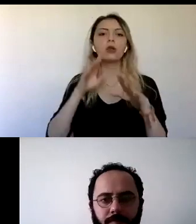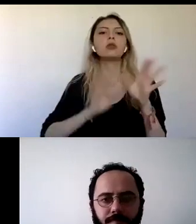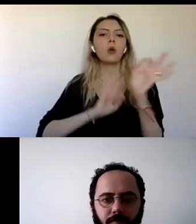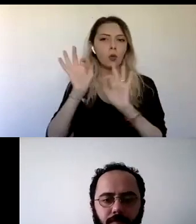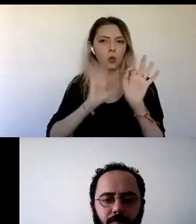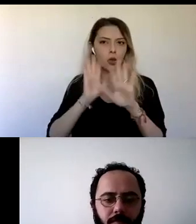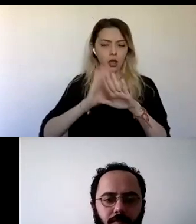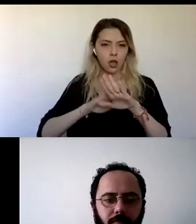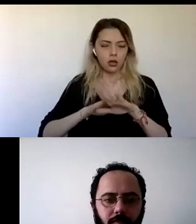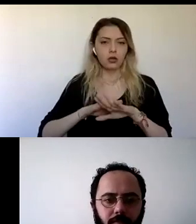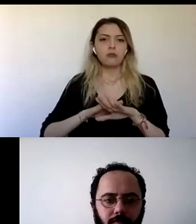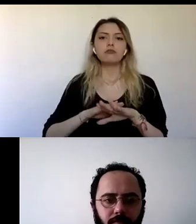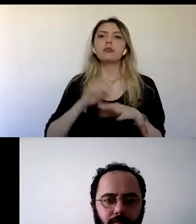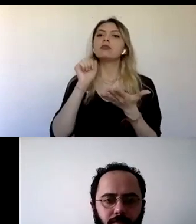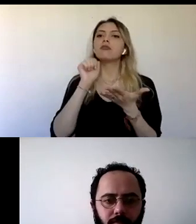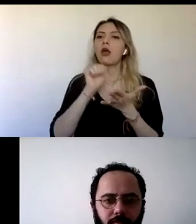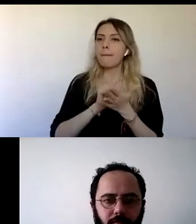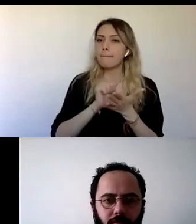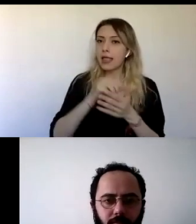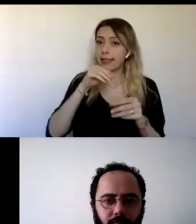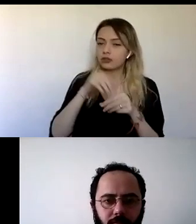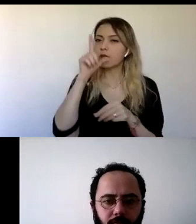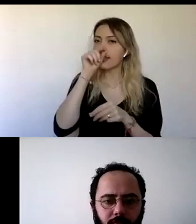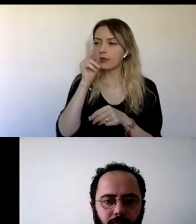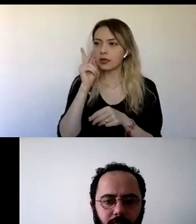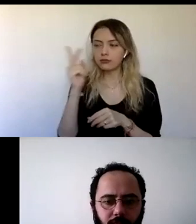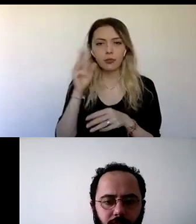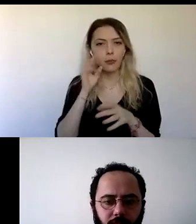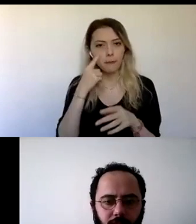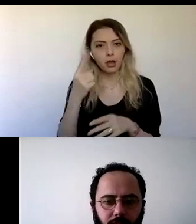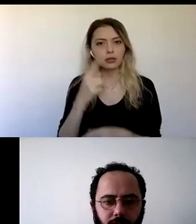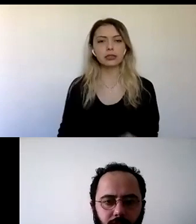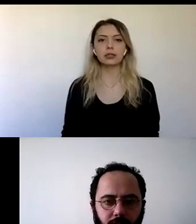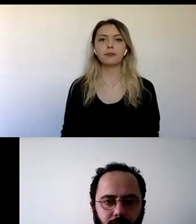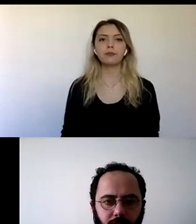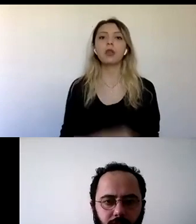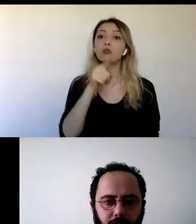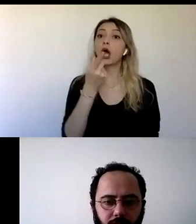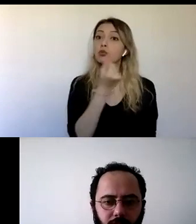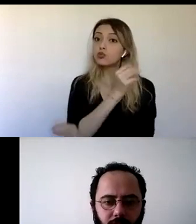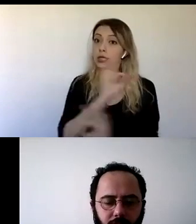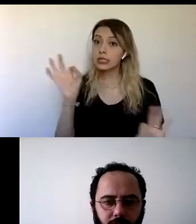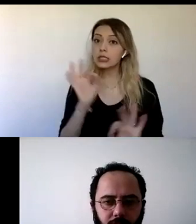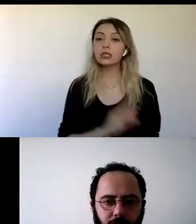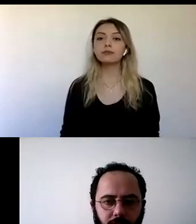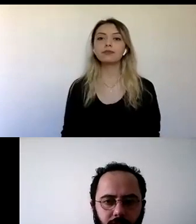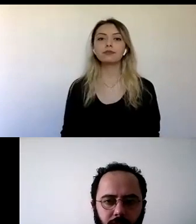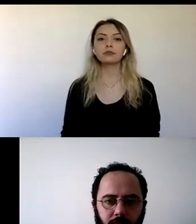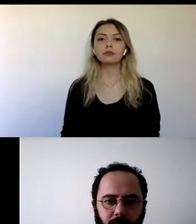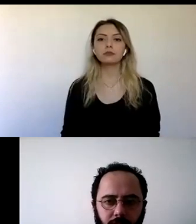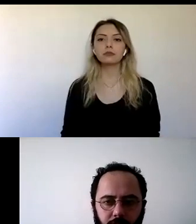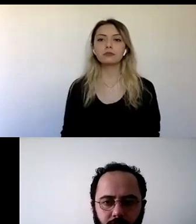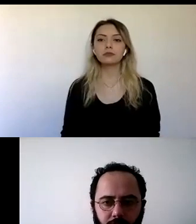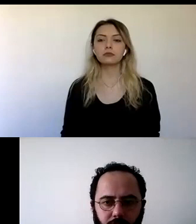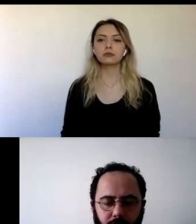edebiliyoruz. Medyada Twitter'ı kapsamlı bir şekilde raporlayabiliyoruz. Bu arada bu anlattığım şeyler ücretsiz araçlar. Hani ücretli araçlara baktığımız